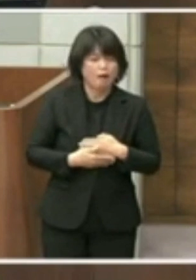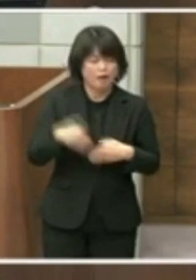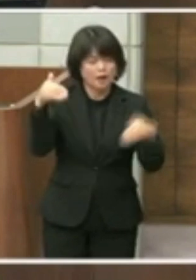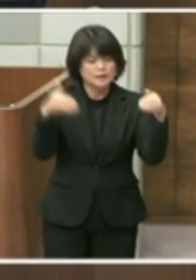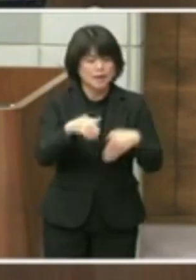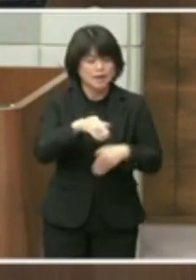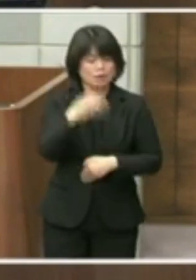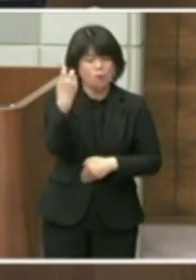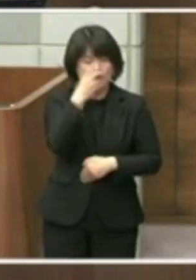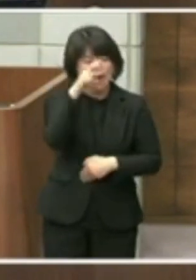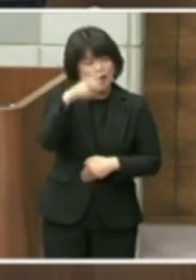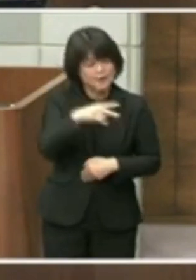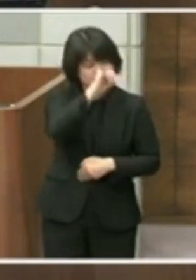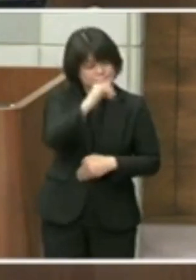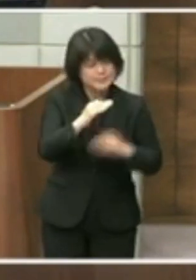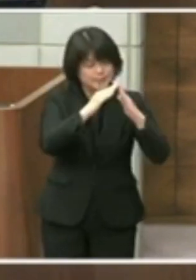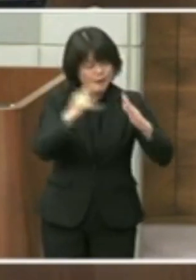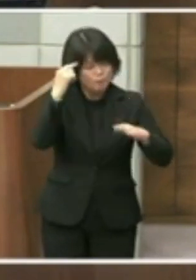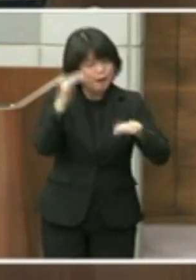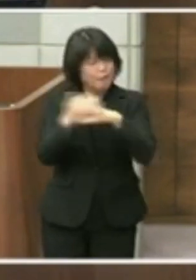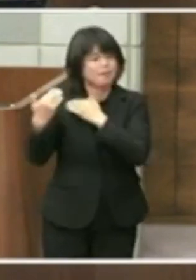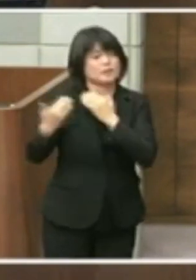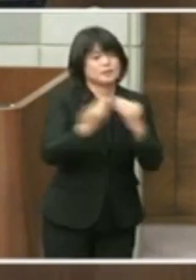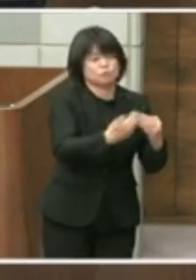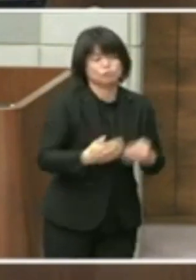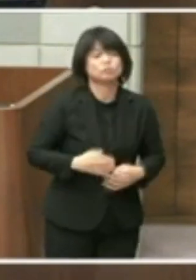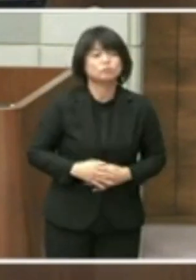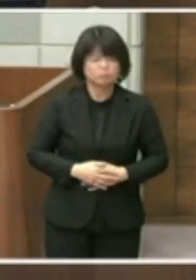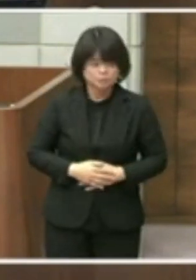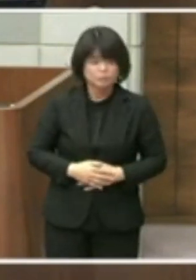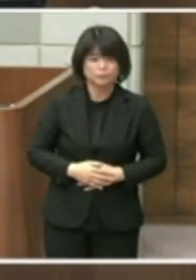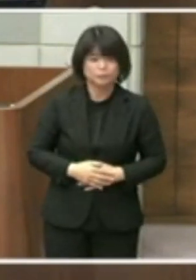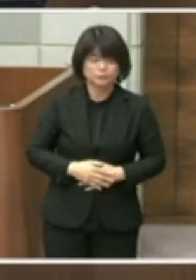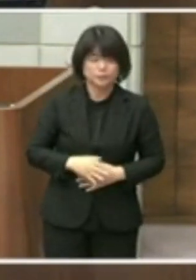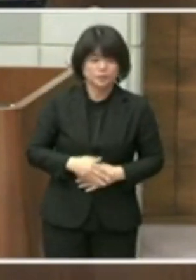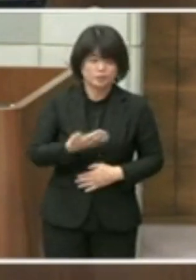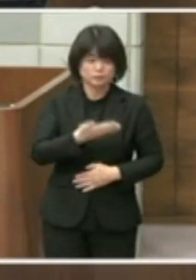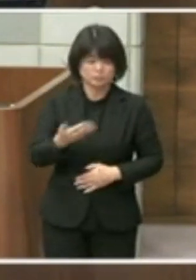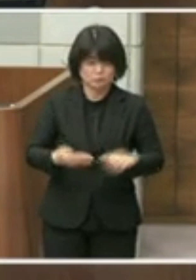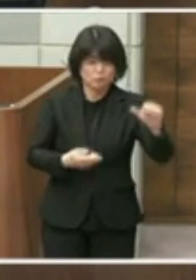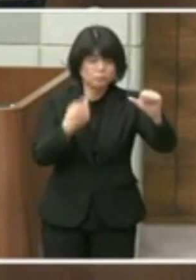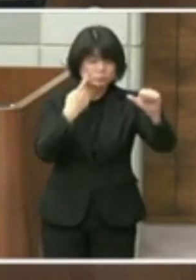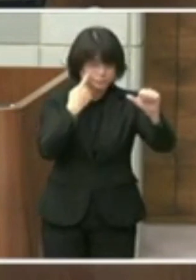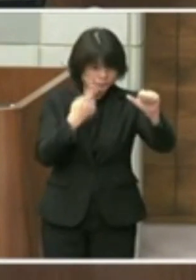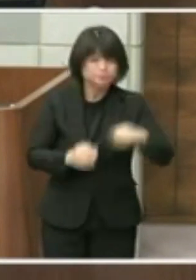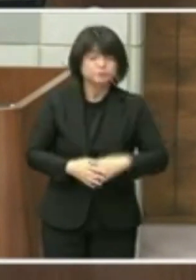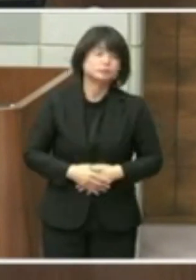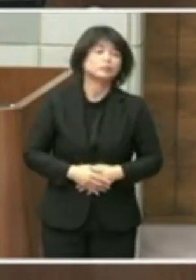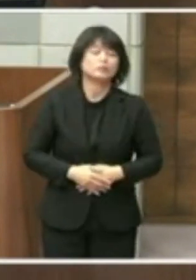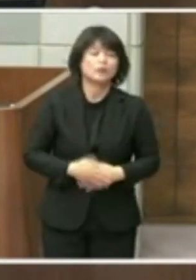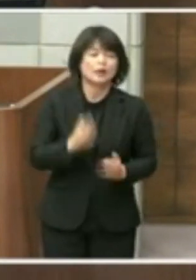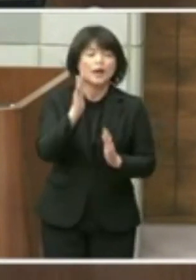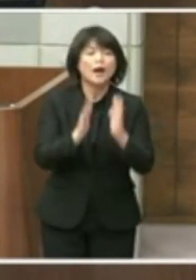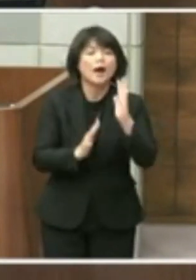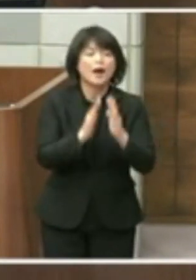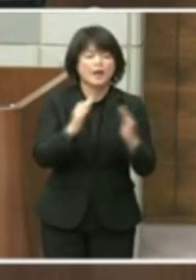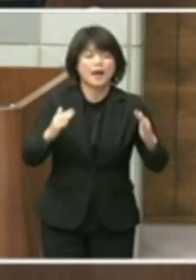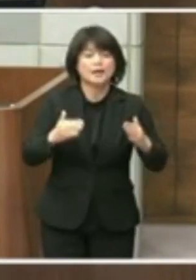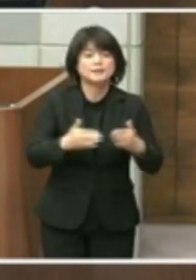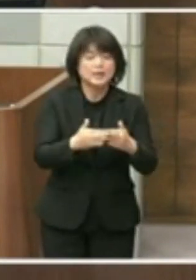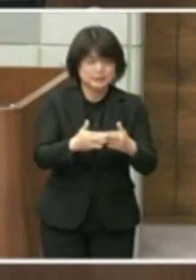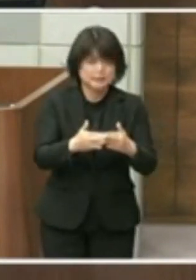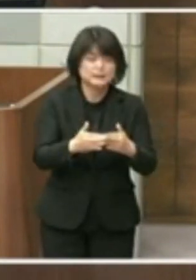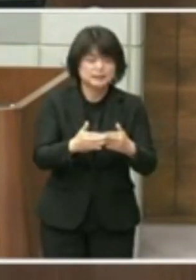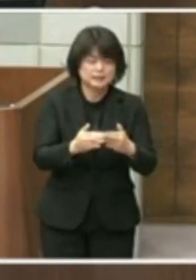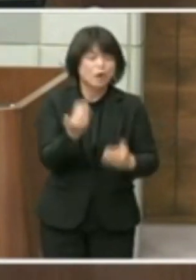会の見解をお聞きいたします。次に5項目目、林崎堀割につい